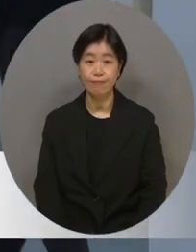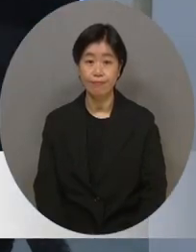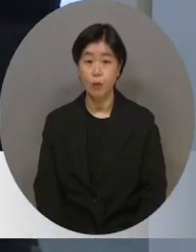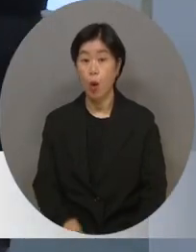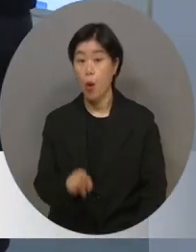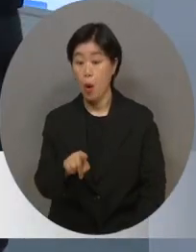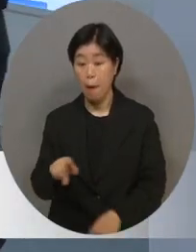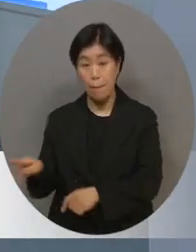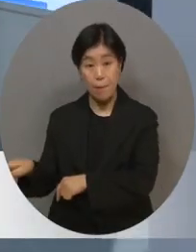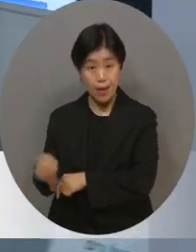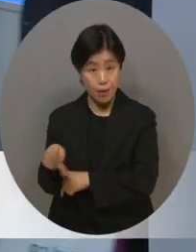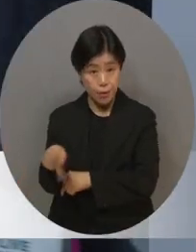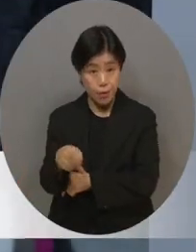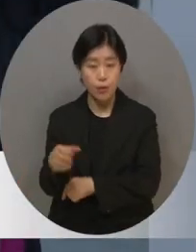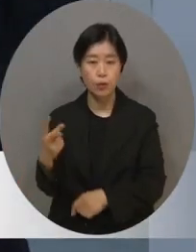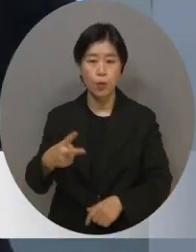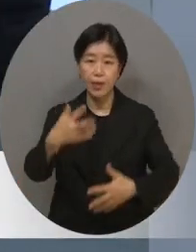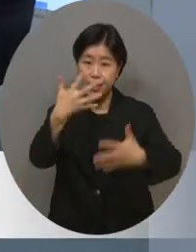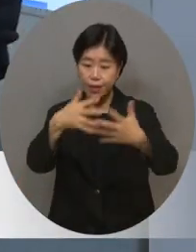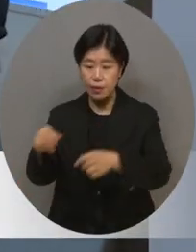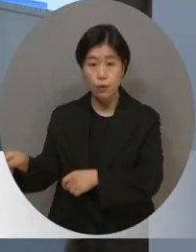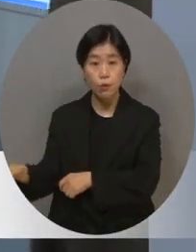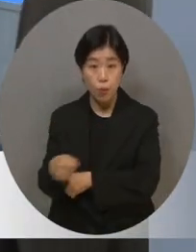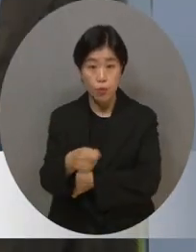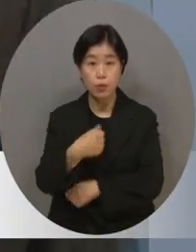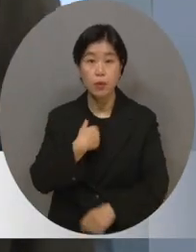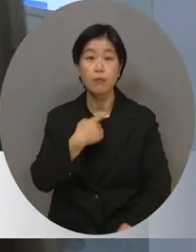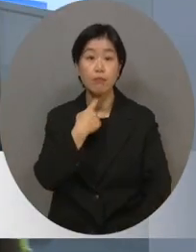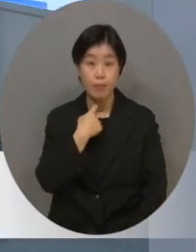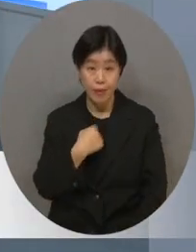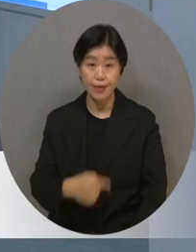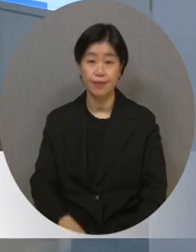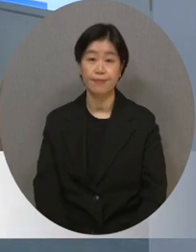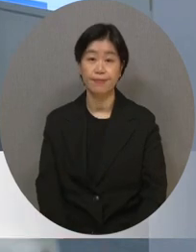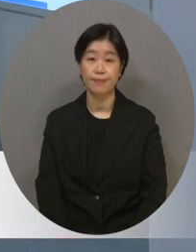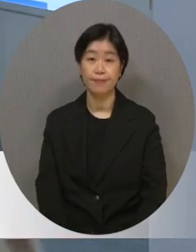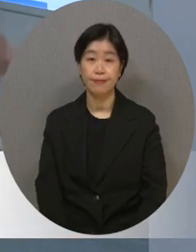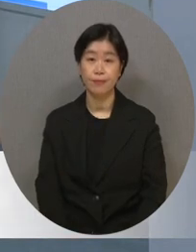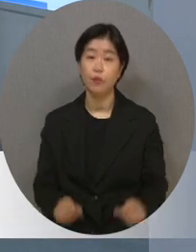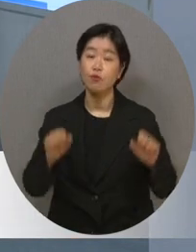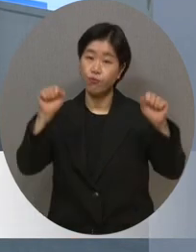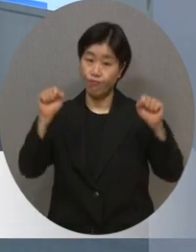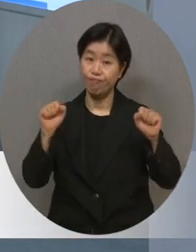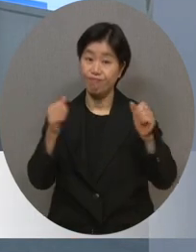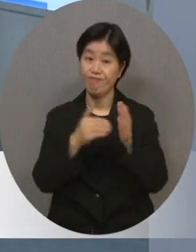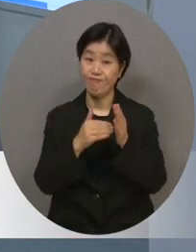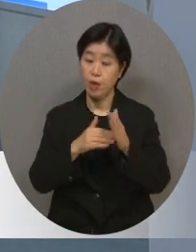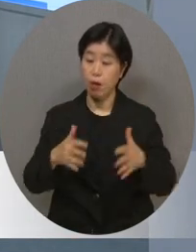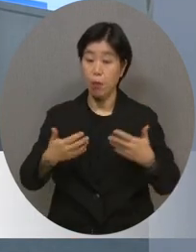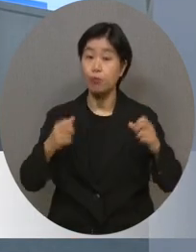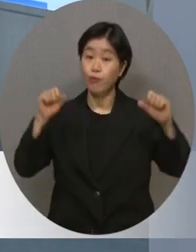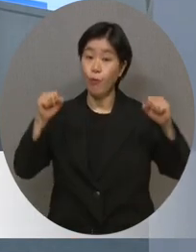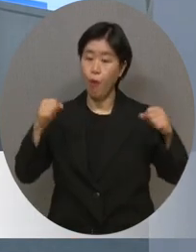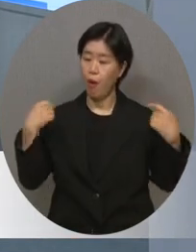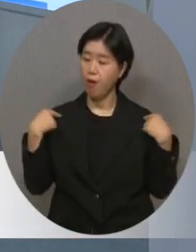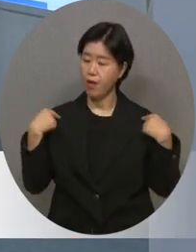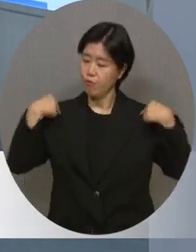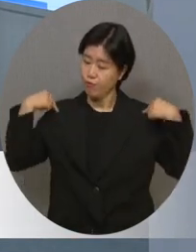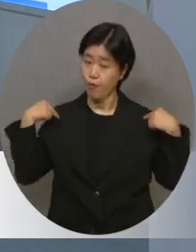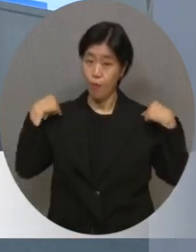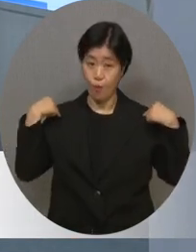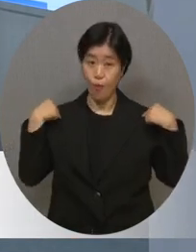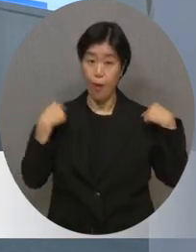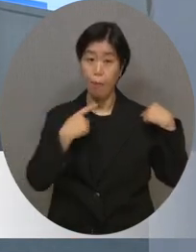저기 파크 골프 스크린 골프 한번 쳐봤고요. 운동 있어요. 가벼운 운동, 어깨 운동하는